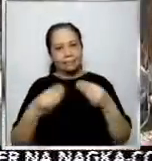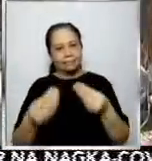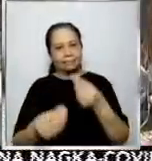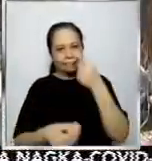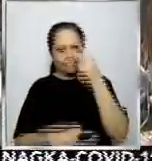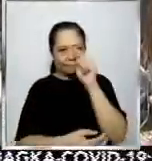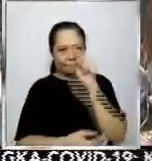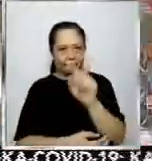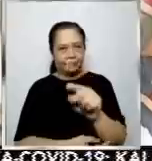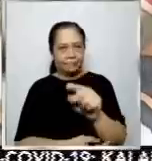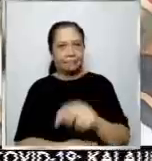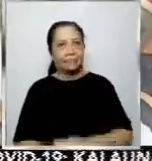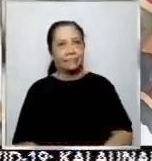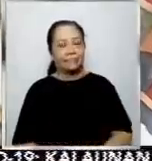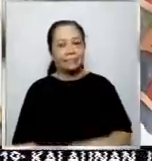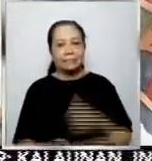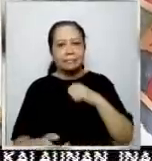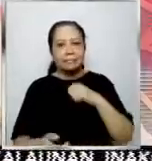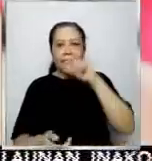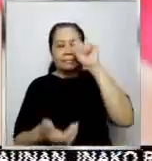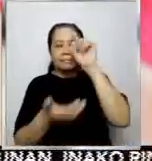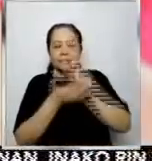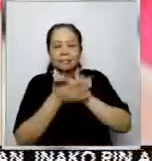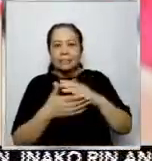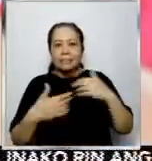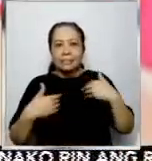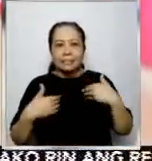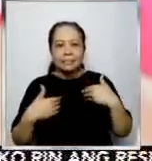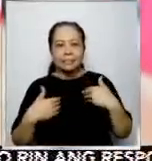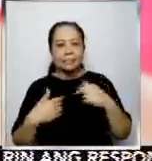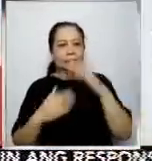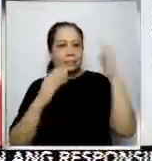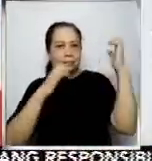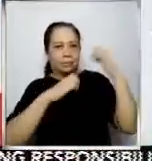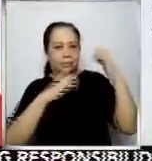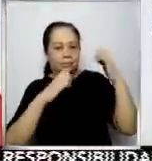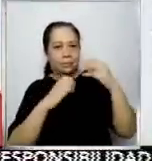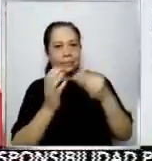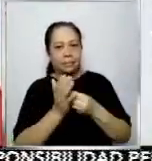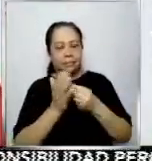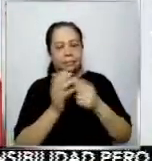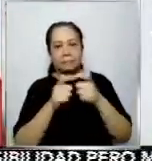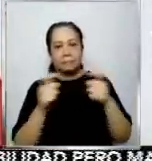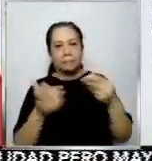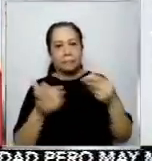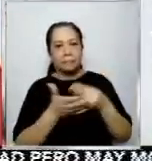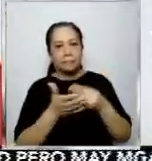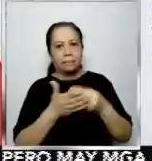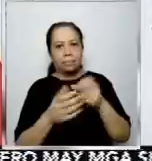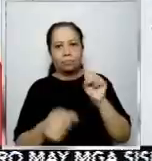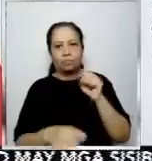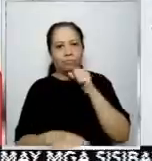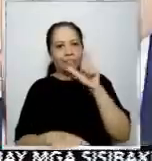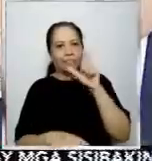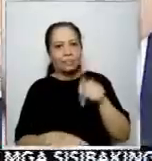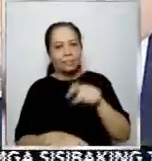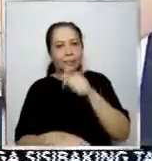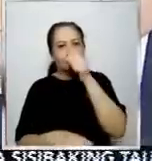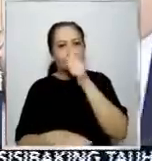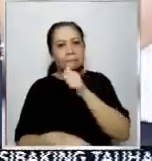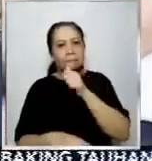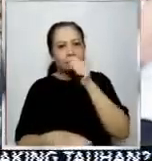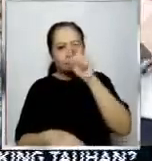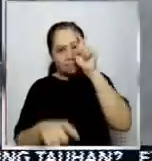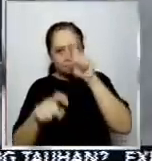inaasahang pera malaking tulong daw para hindi na niya kailangan magtiis manirahan lang sa pedicab. Oo pa, walang bahin to, kahit mumurahin at tapos mag-ano pa ko ng patuloy